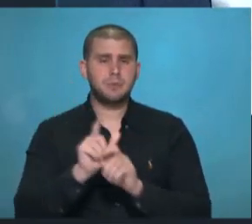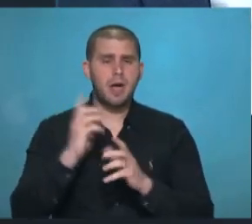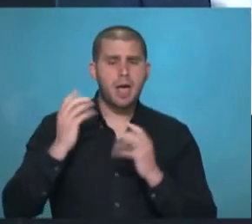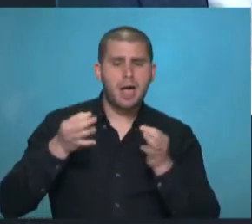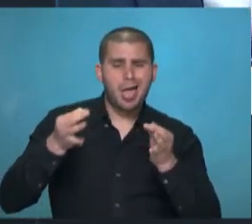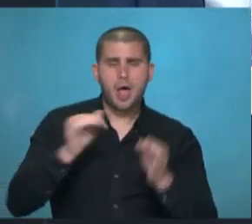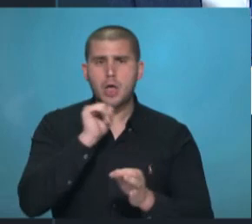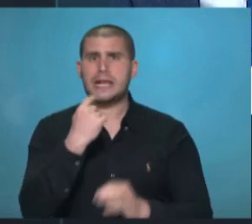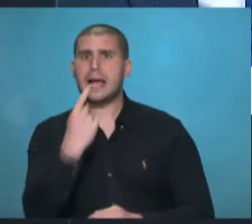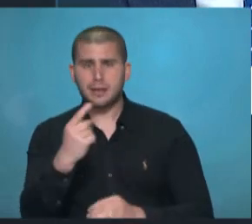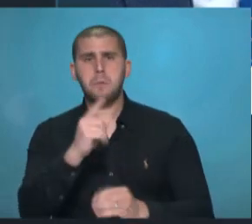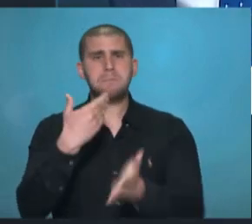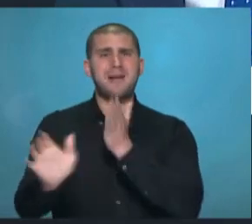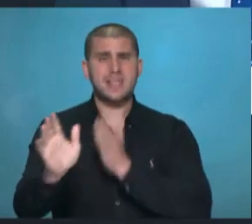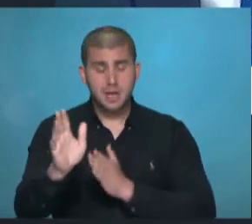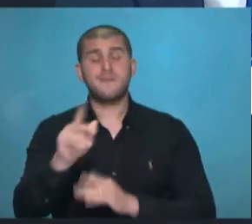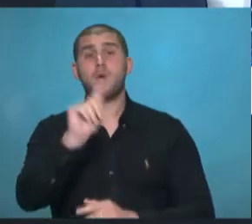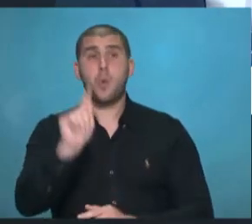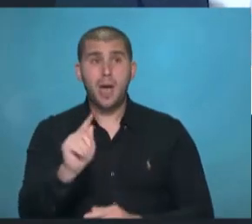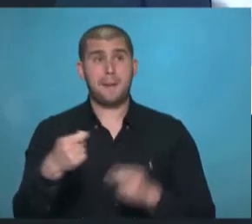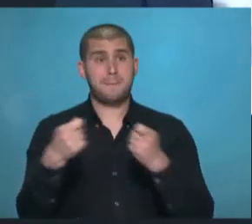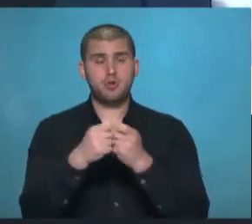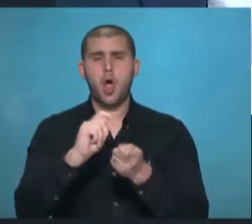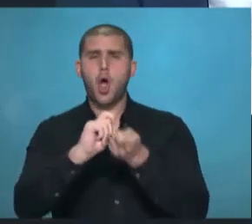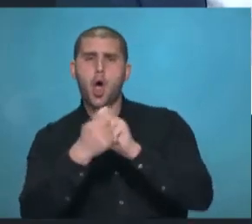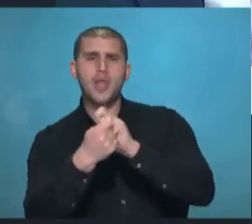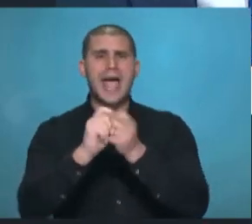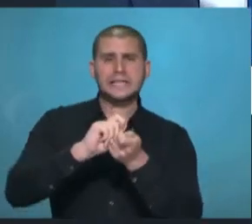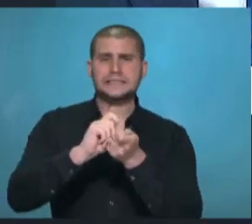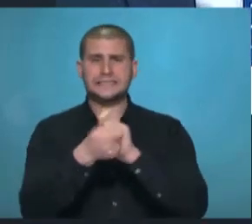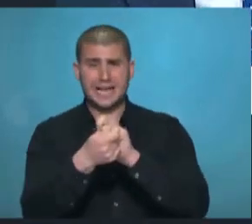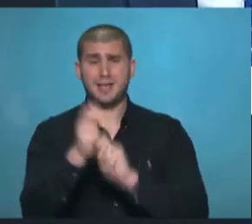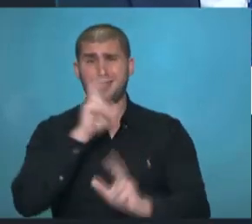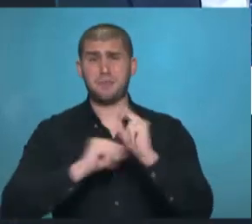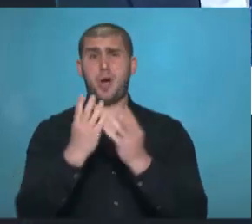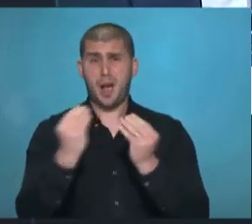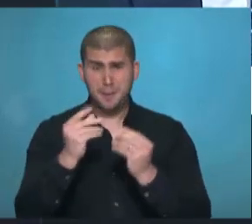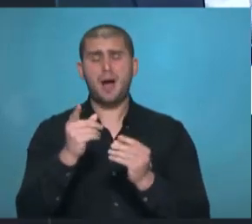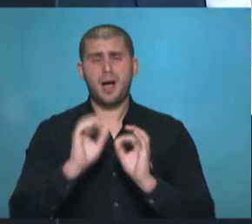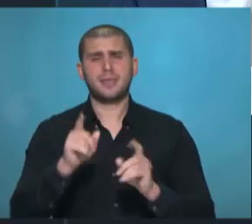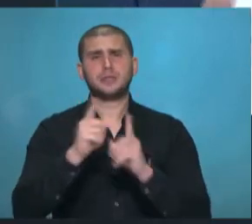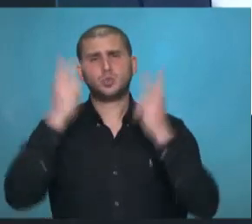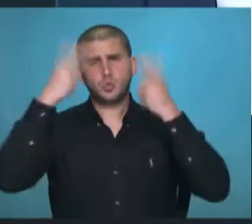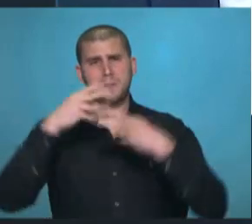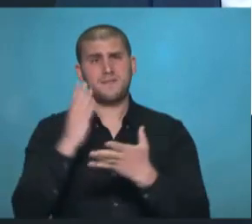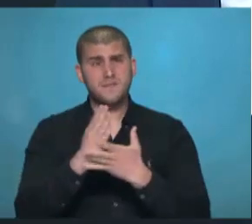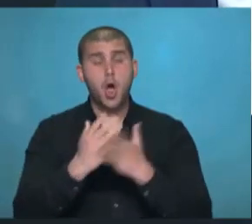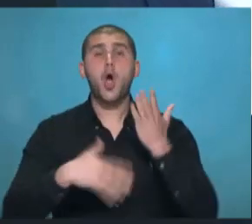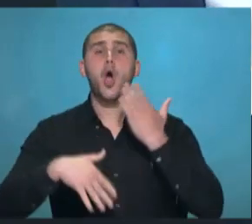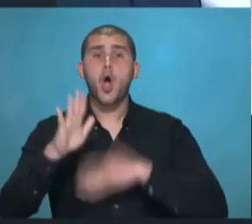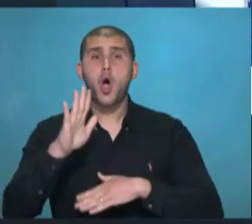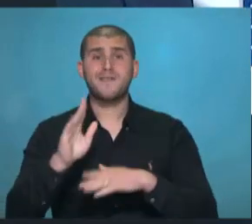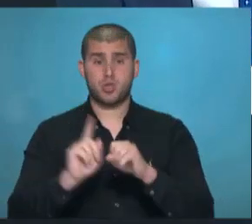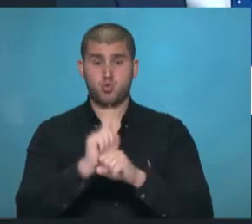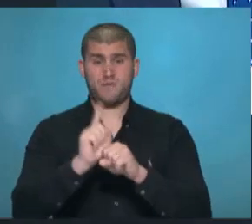ממהר להכריז על כך שהוא מוותר על כך, ואפשר לומר שעניין הרוטציה שדובר עליו רבות. העניין הזה כנראה סוכם, כשרוב הקדנציה,